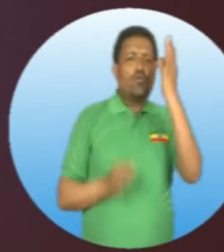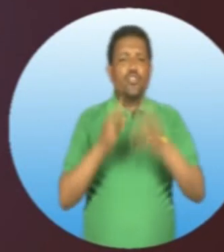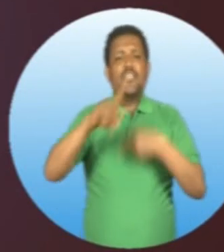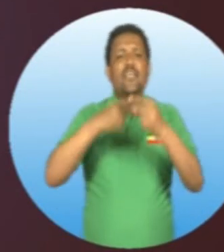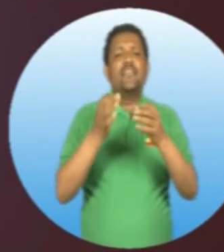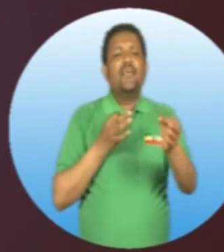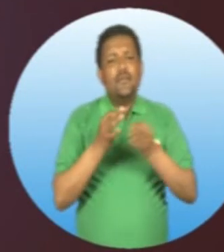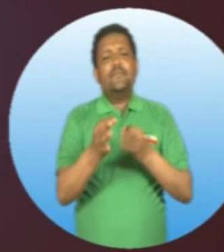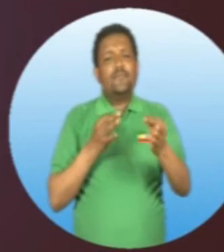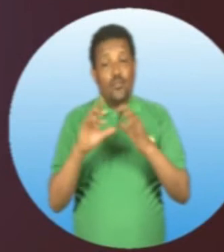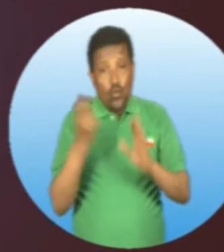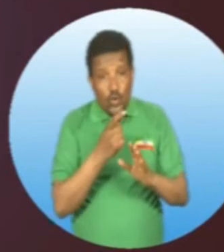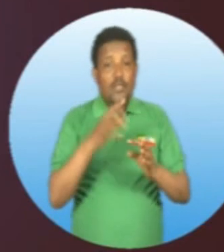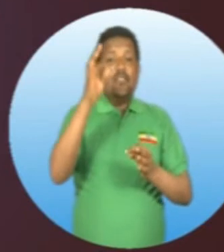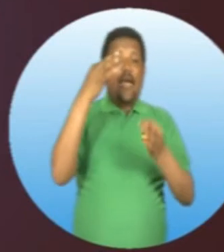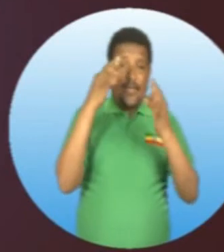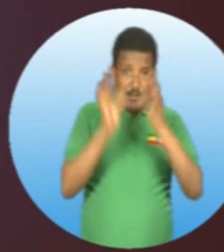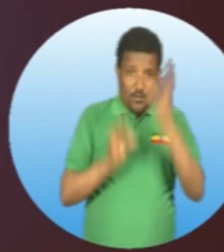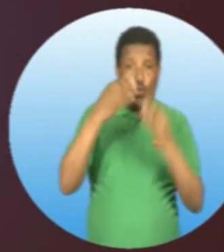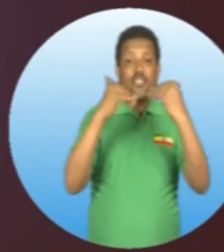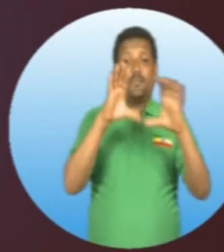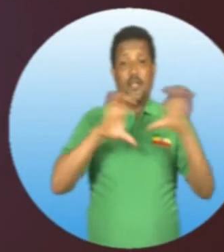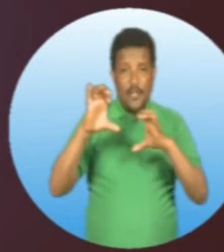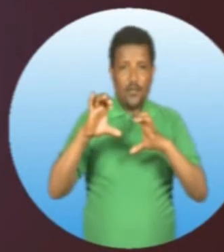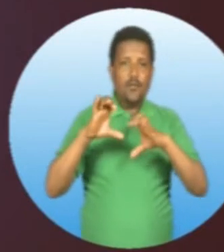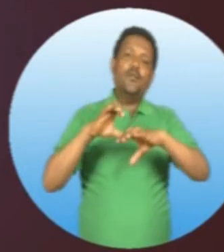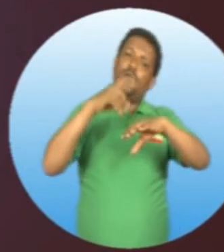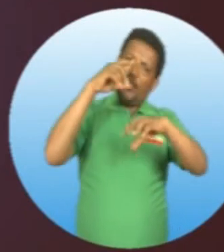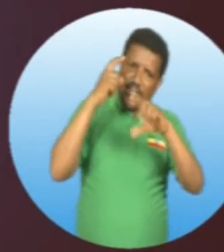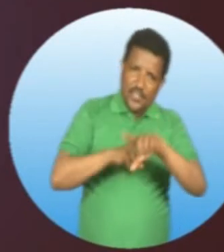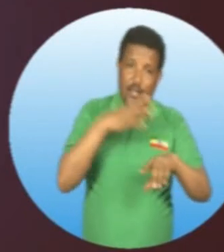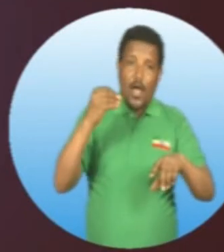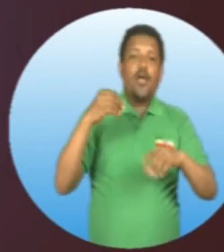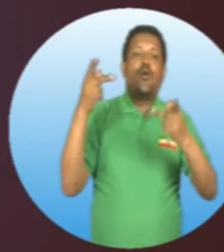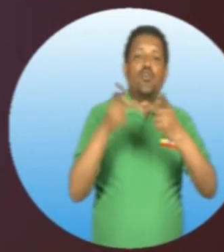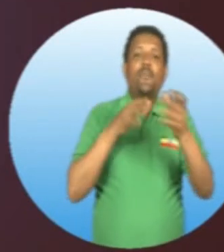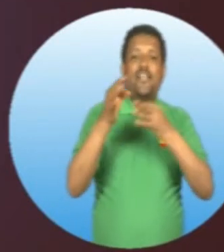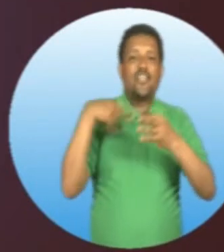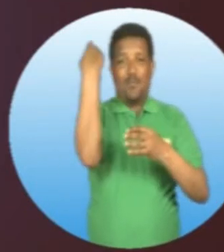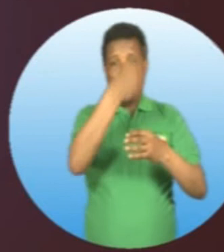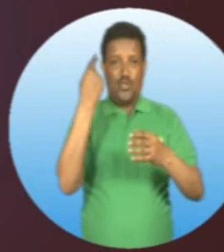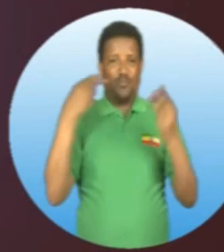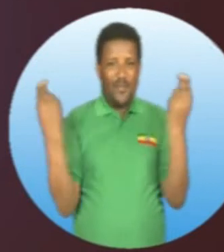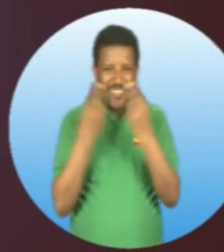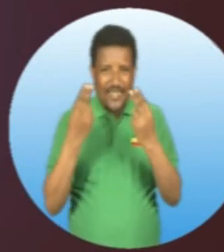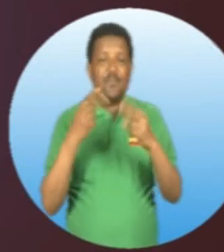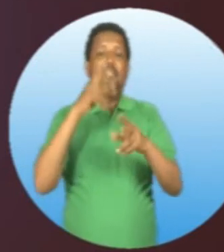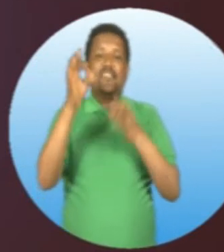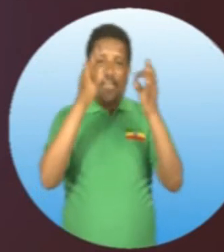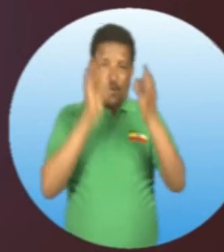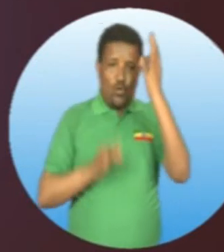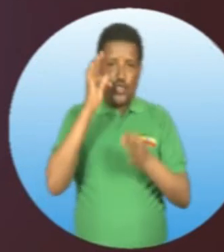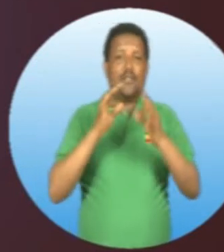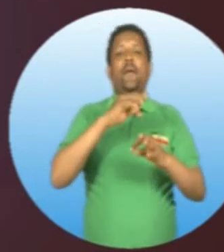ሂደት የሚዘግብ ሲሆን ታሪኮችን ወሰን ባደረጉ የጊዜና የቦታ መግለጫ ምስሎችን በመጠቀም ታሪኮችን